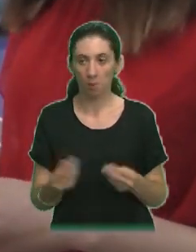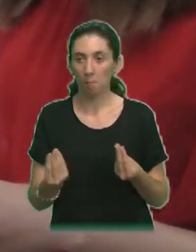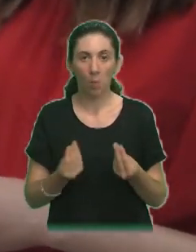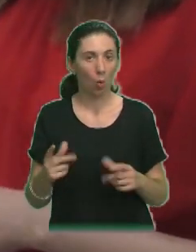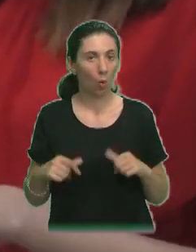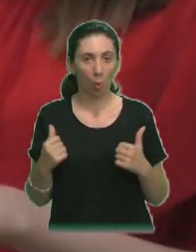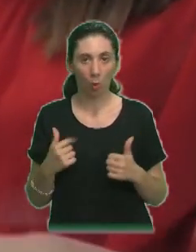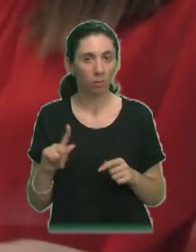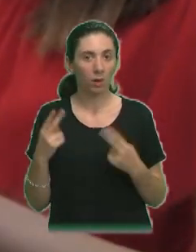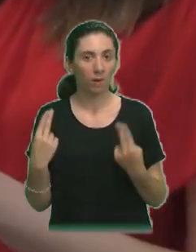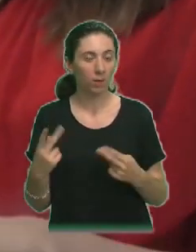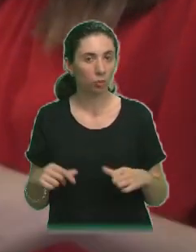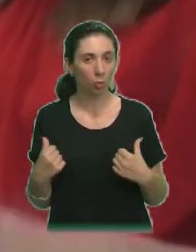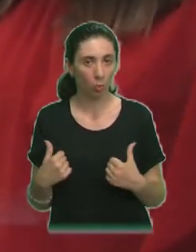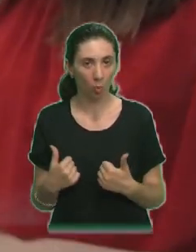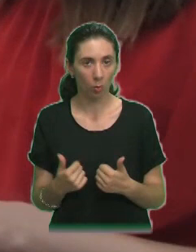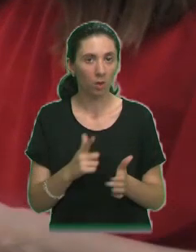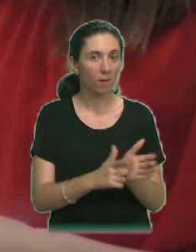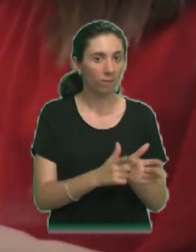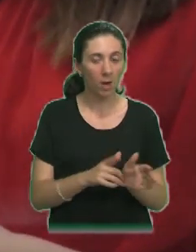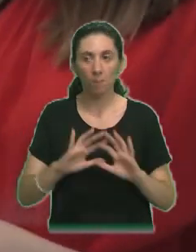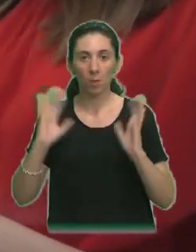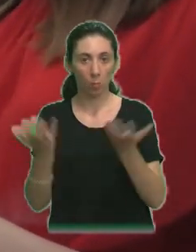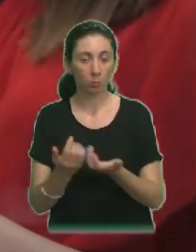je nebitno uopće i godine, i ja vrijeme, i prostor. Ja sam živi dokaz.